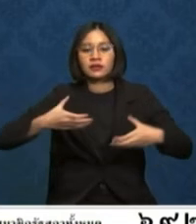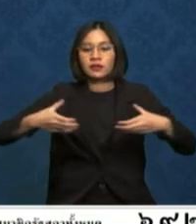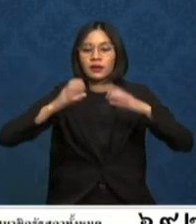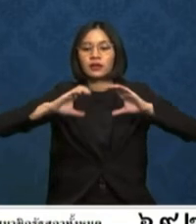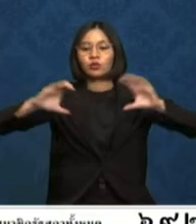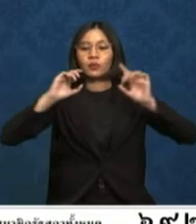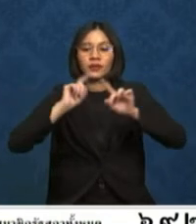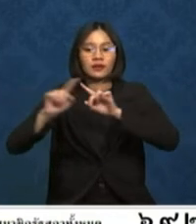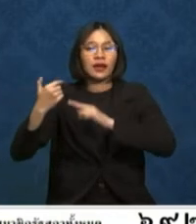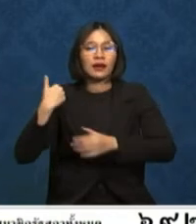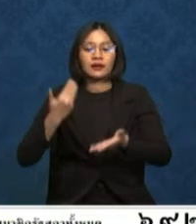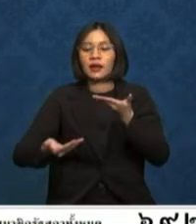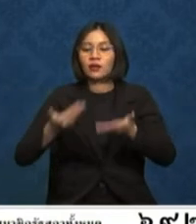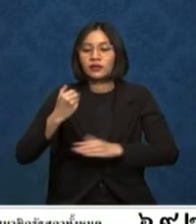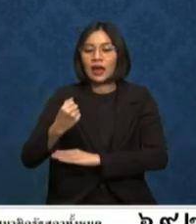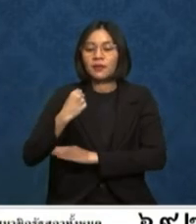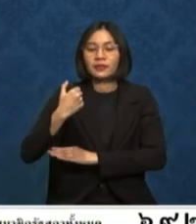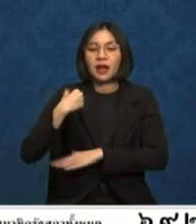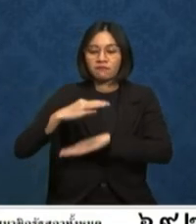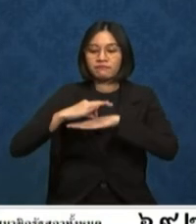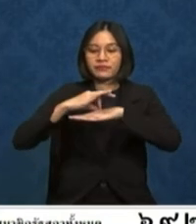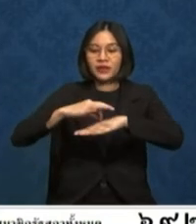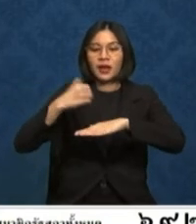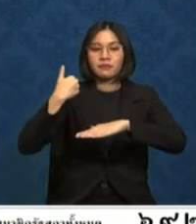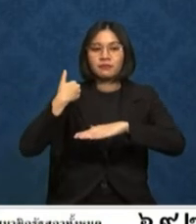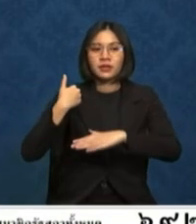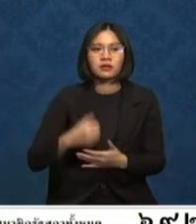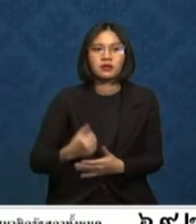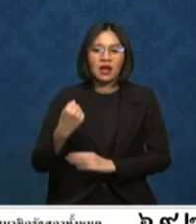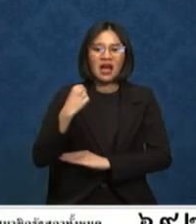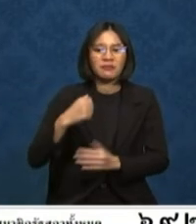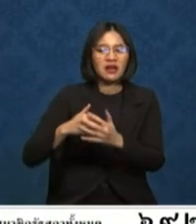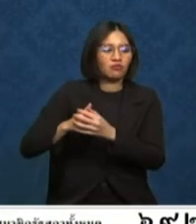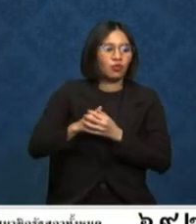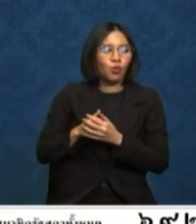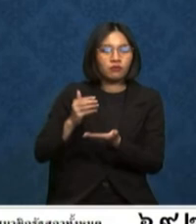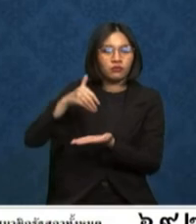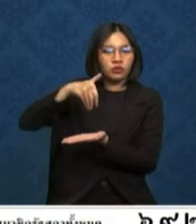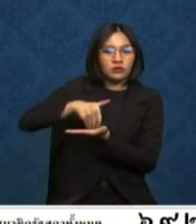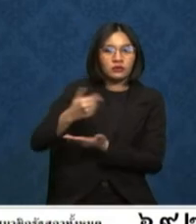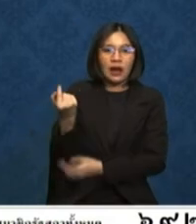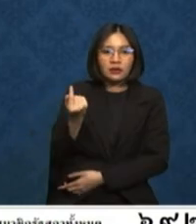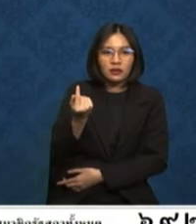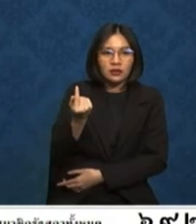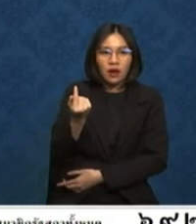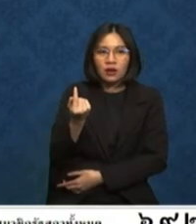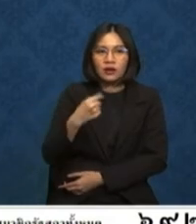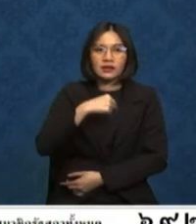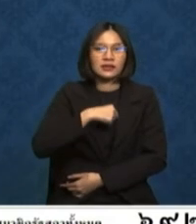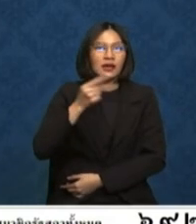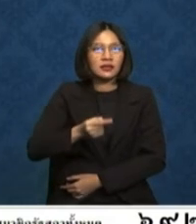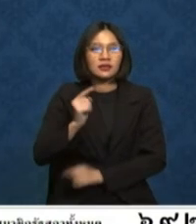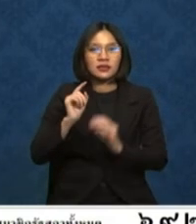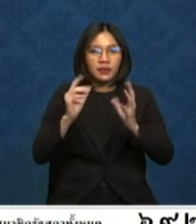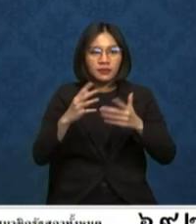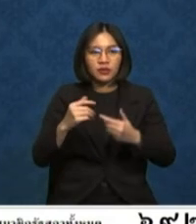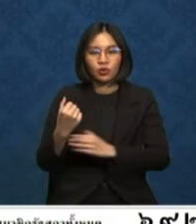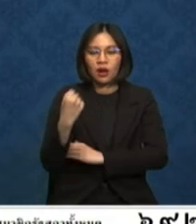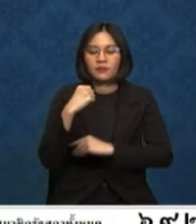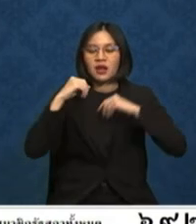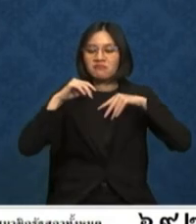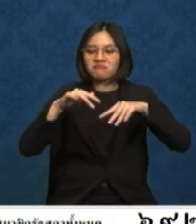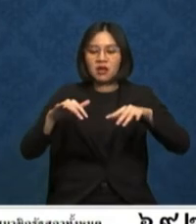ตามเข้ามามีอำนาจปุ๊บก็จะหวงแหนอำนาจเอาไว้ที่ส่วนกลางไม่ได้มีความจริงใจที่จะกระจาย